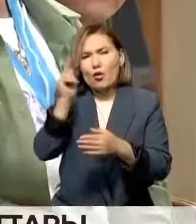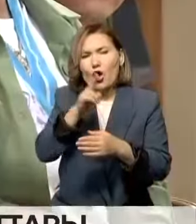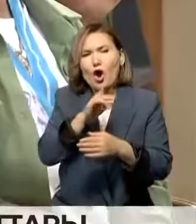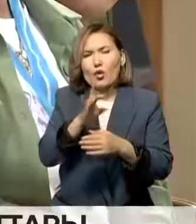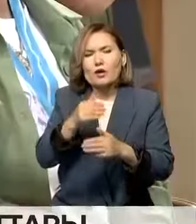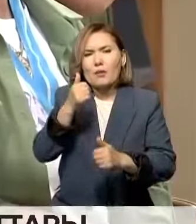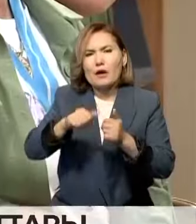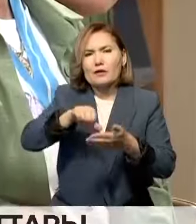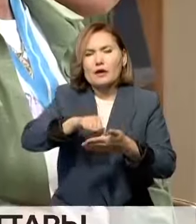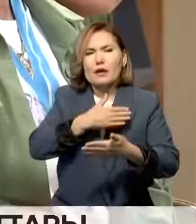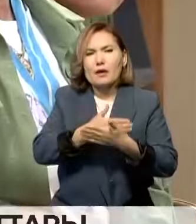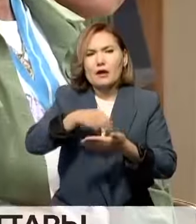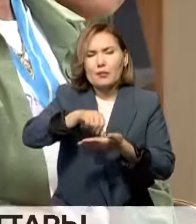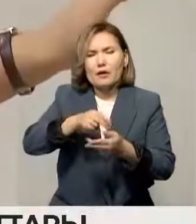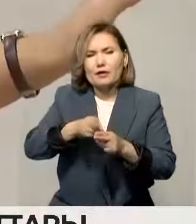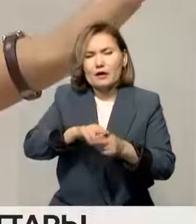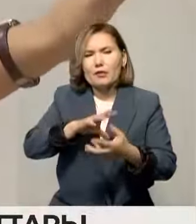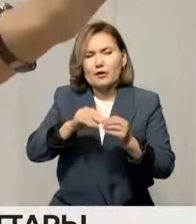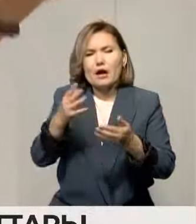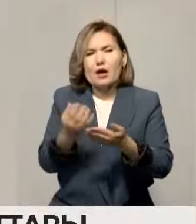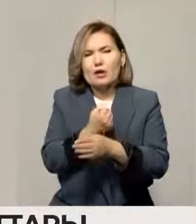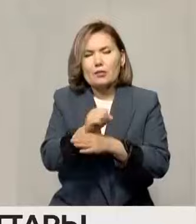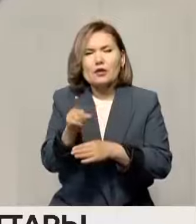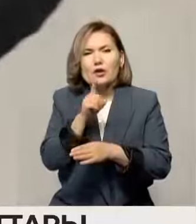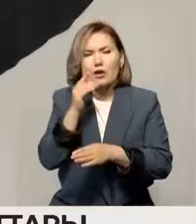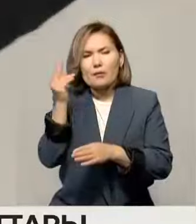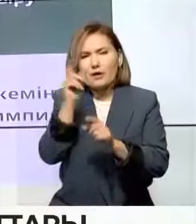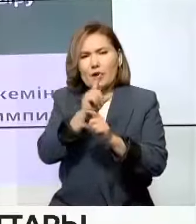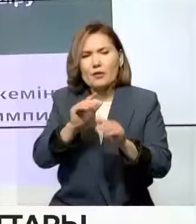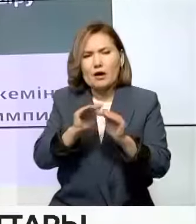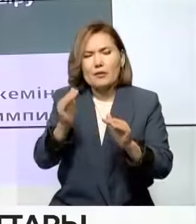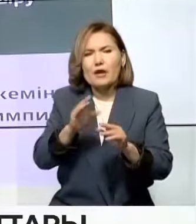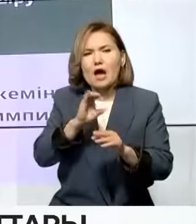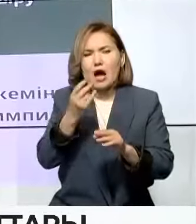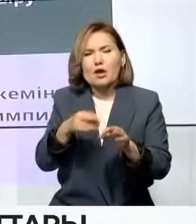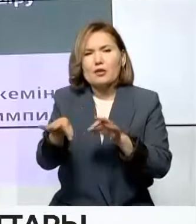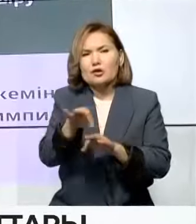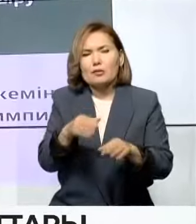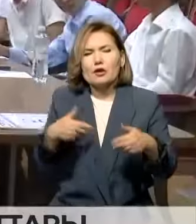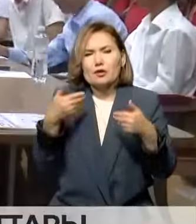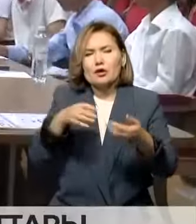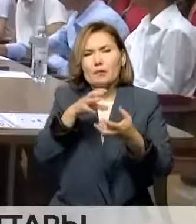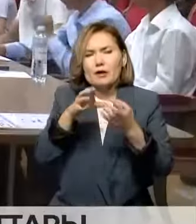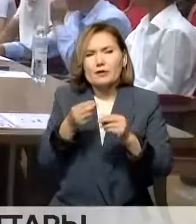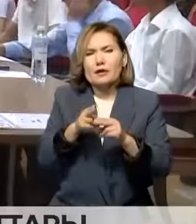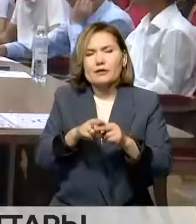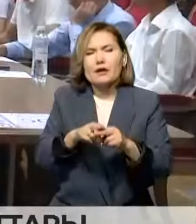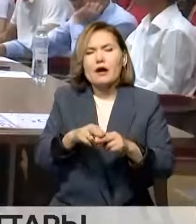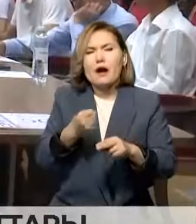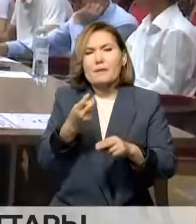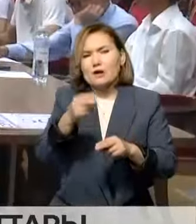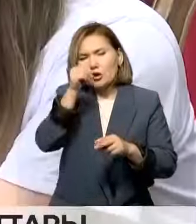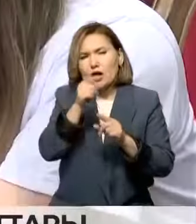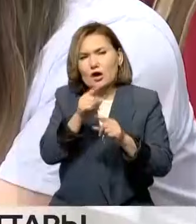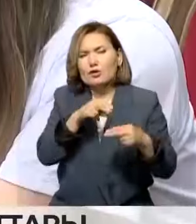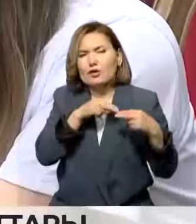мен байқауларға белсене қатысты. Сыннан сүрінбей өткен студенттер мен мектеп оқушылары әлеуметтік жобаларын ұсынды. Олар бірнеше ай бойы осы бағытта